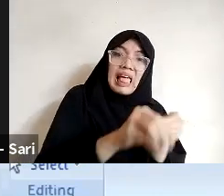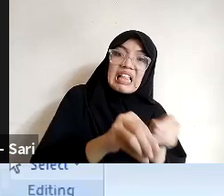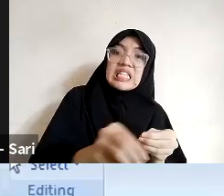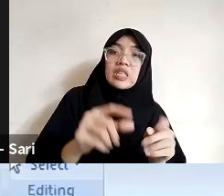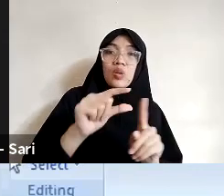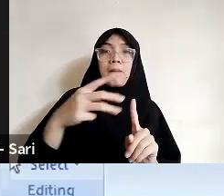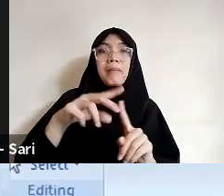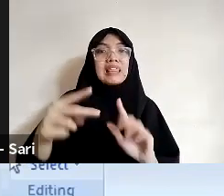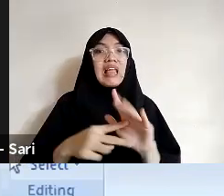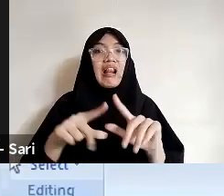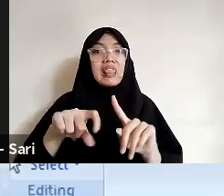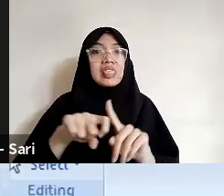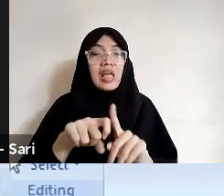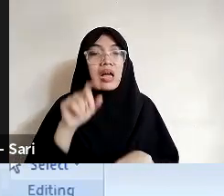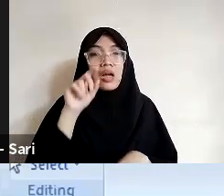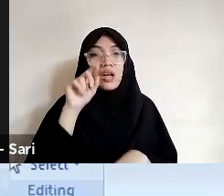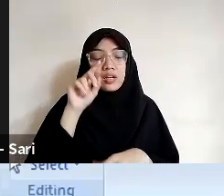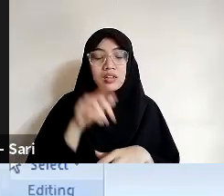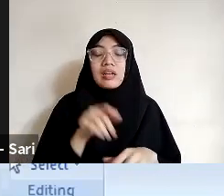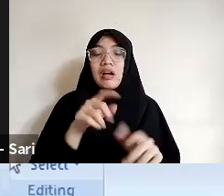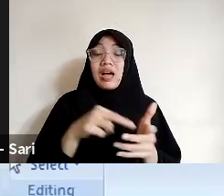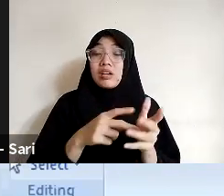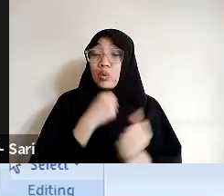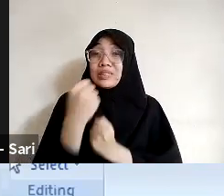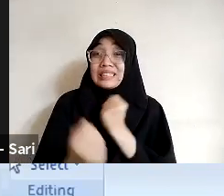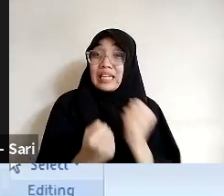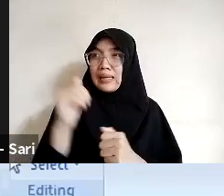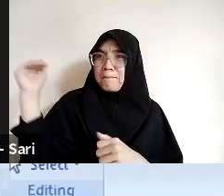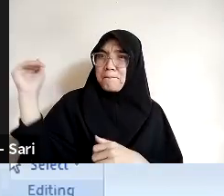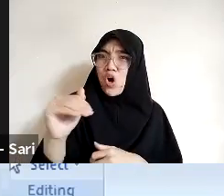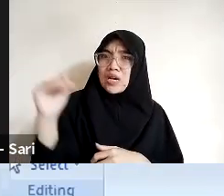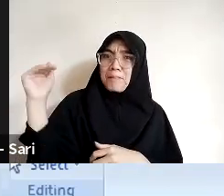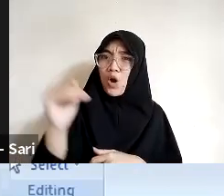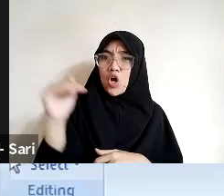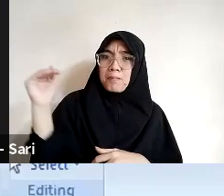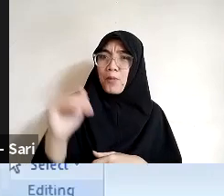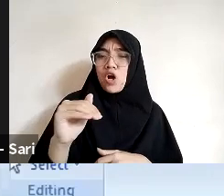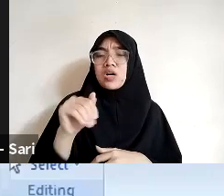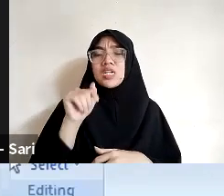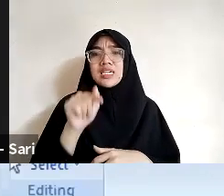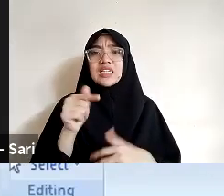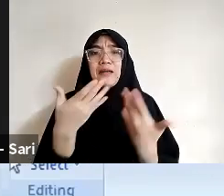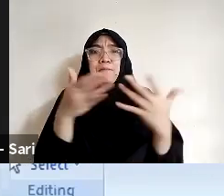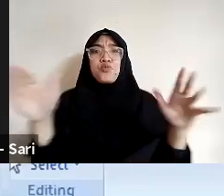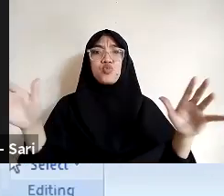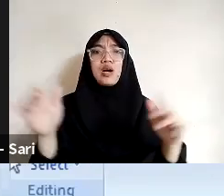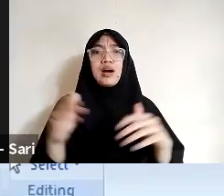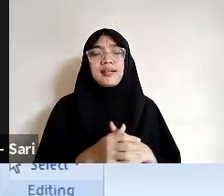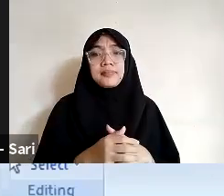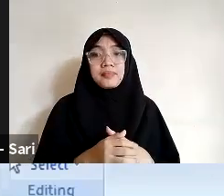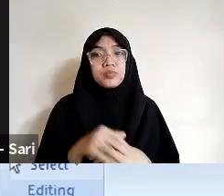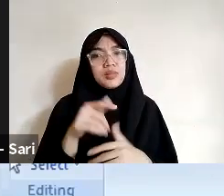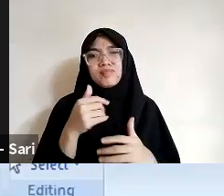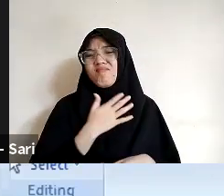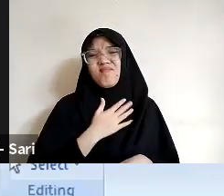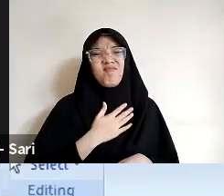Justru kemudian upaya impor itu yang kemudian opsinya dibuka lebar. Ini yang sangat disayangkan.